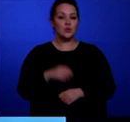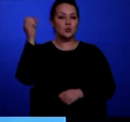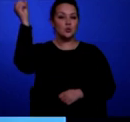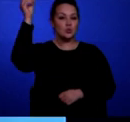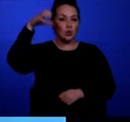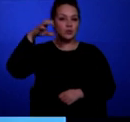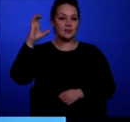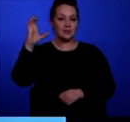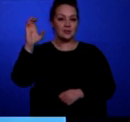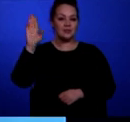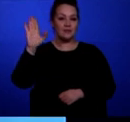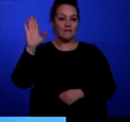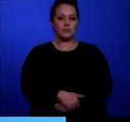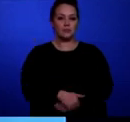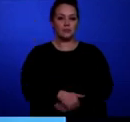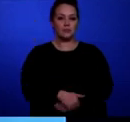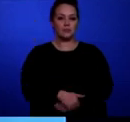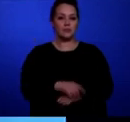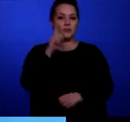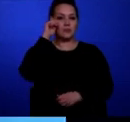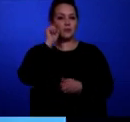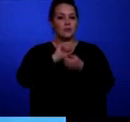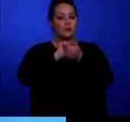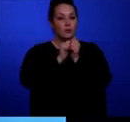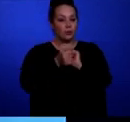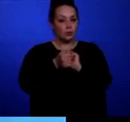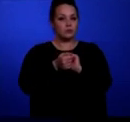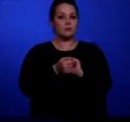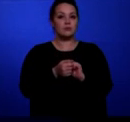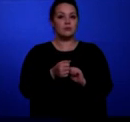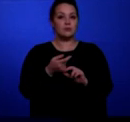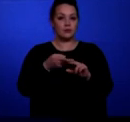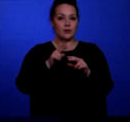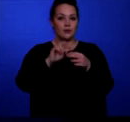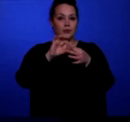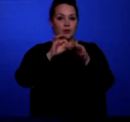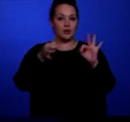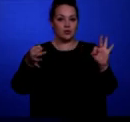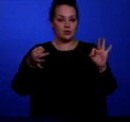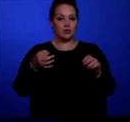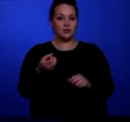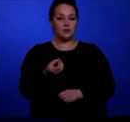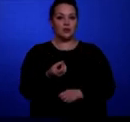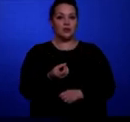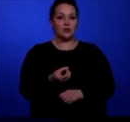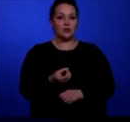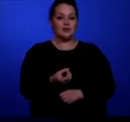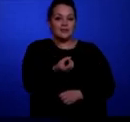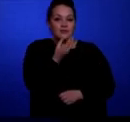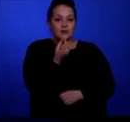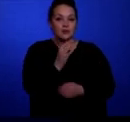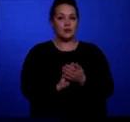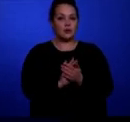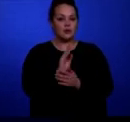Солнце светит. Запомните, пожалуйста, эти предложения. Цветы растут.